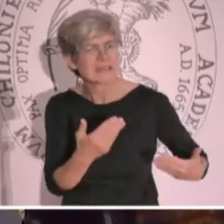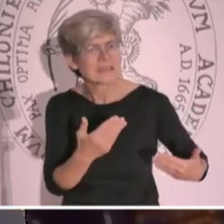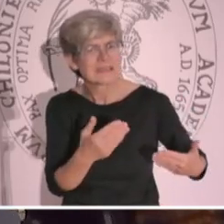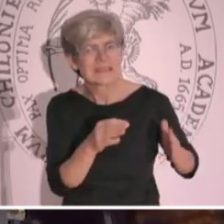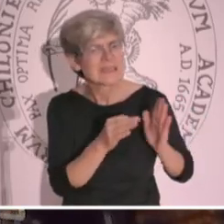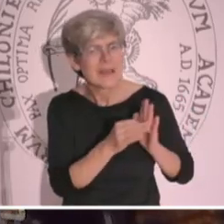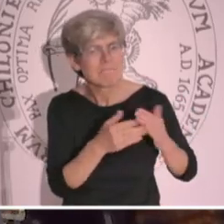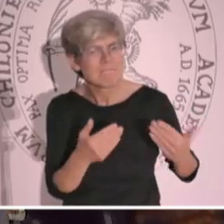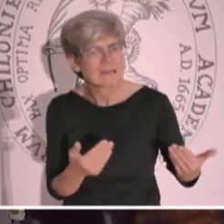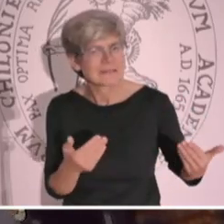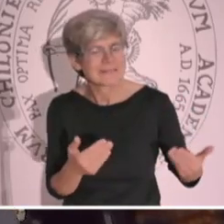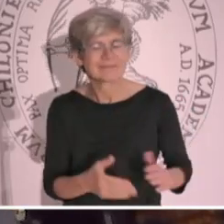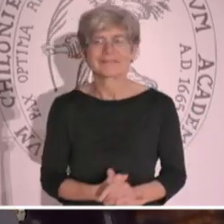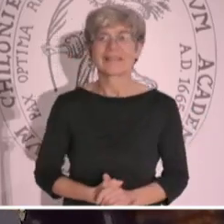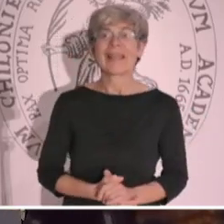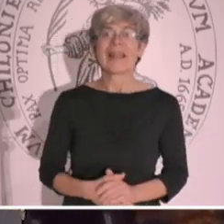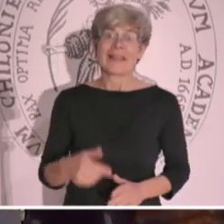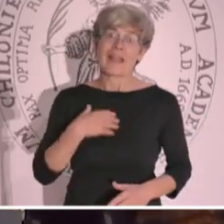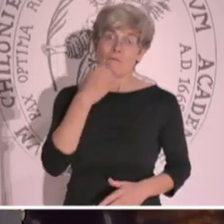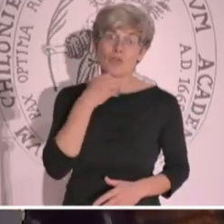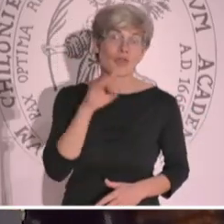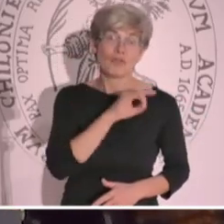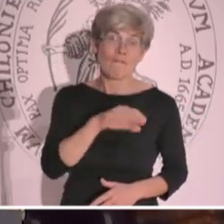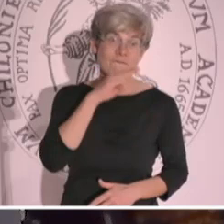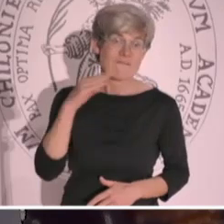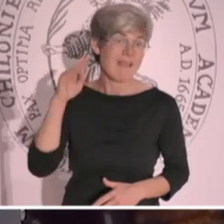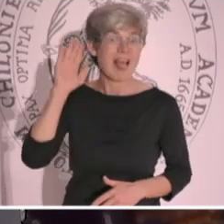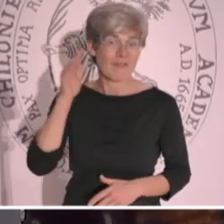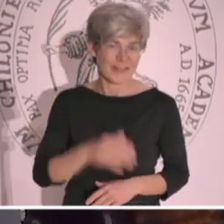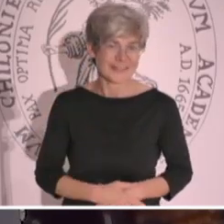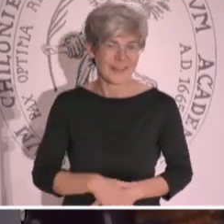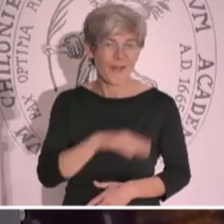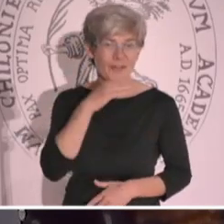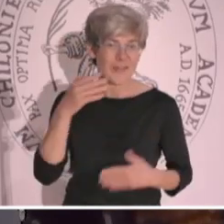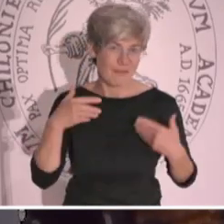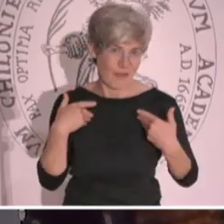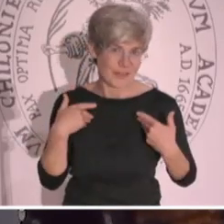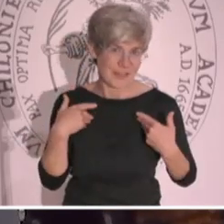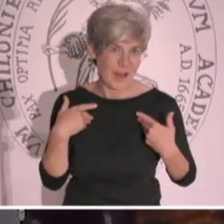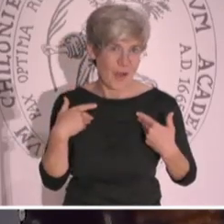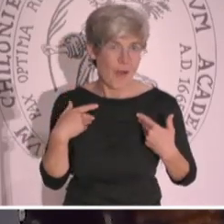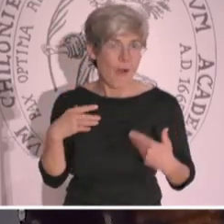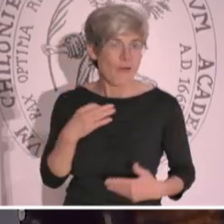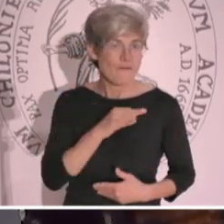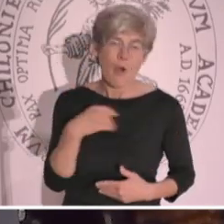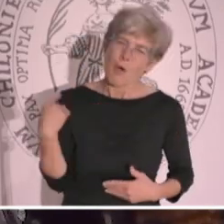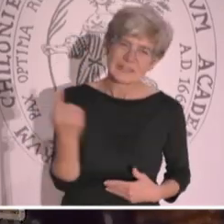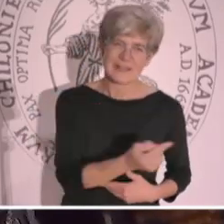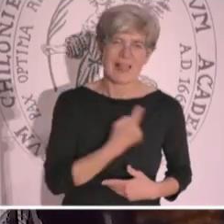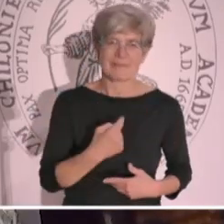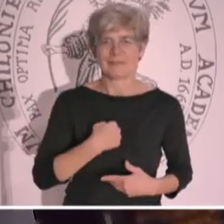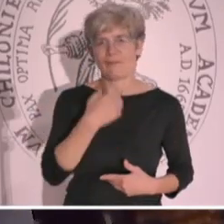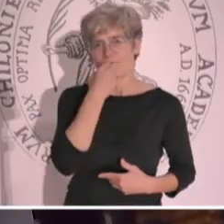natürlich viel Erfolg, aber natürlich auch viel Freude. Ich würde uns allen natürlich auch wünschen, dass jetzt mit